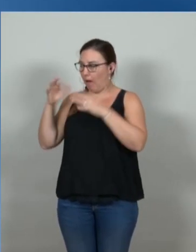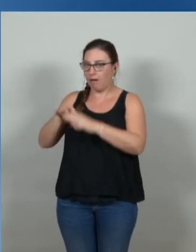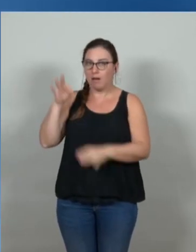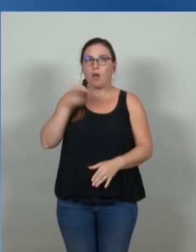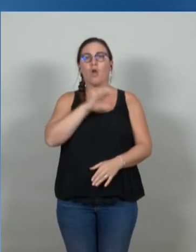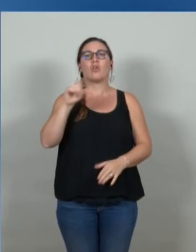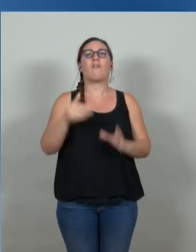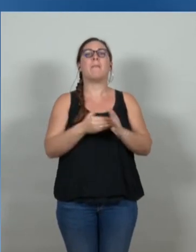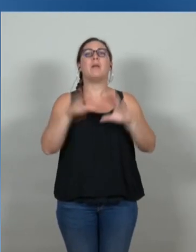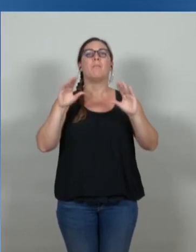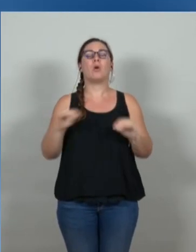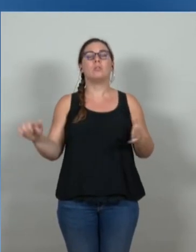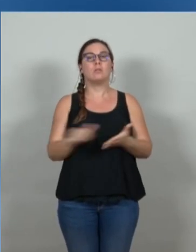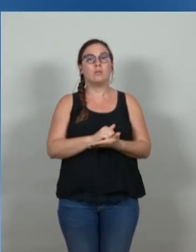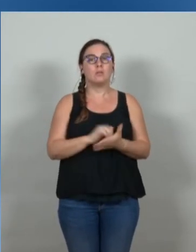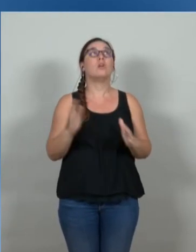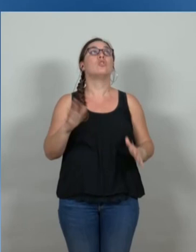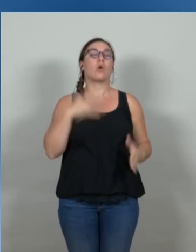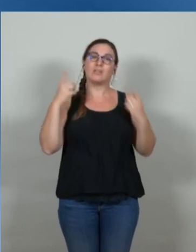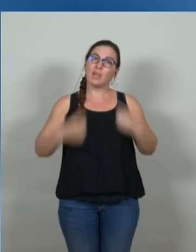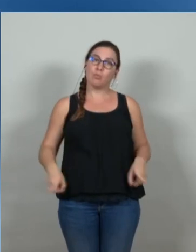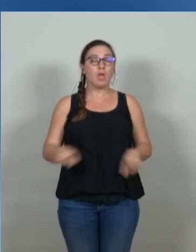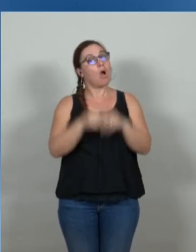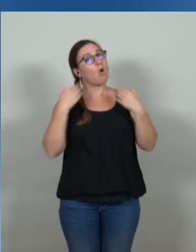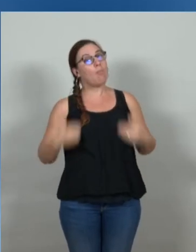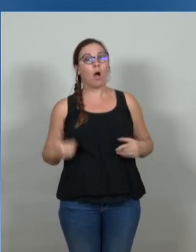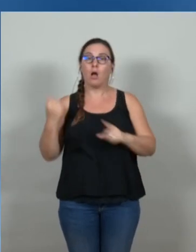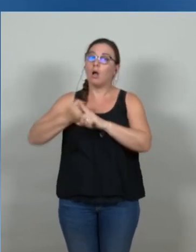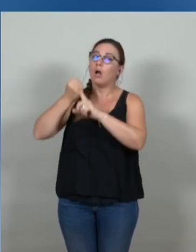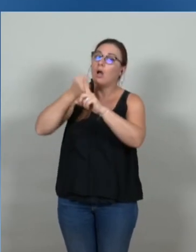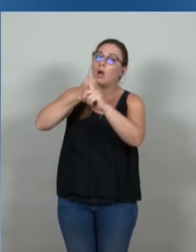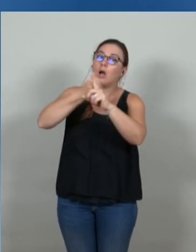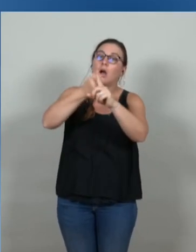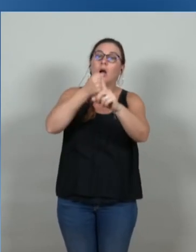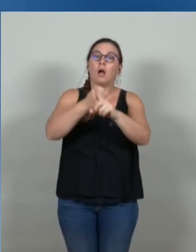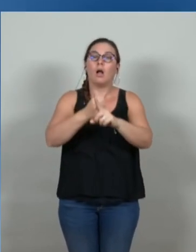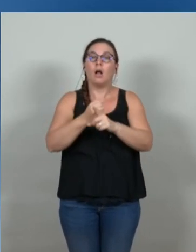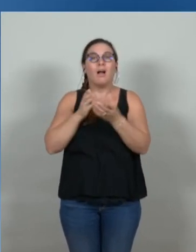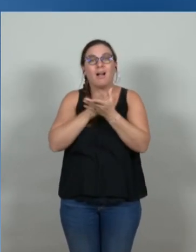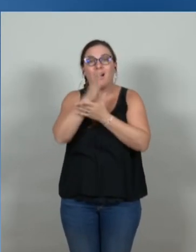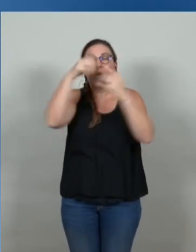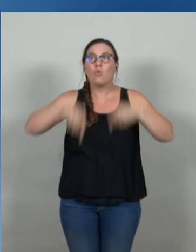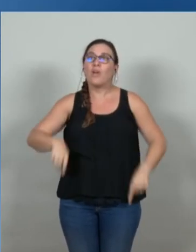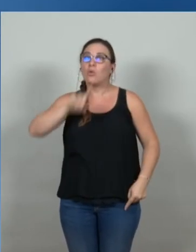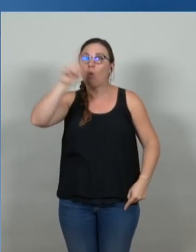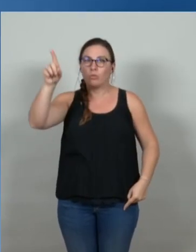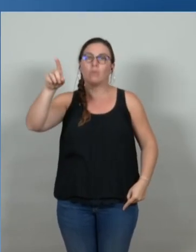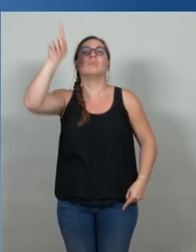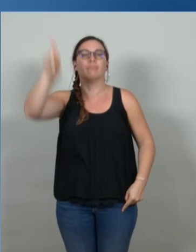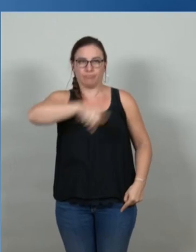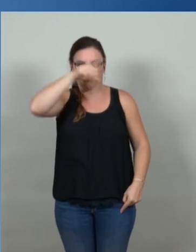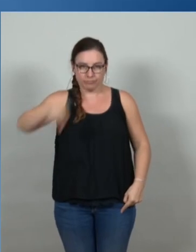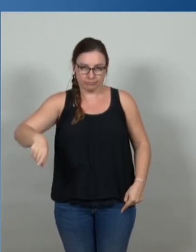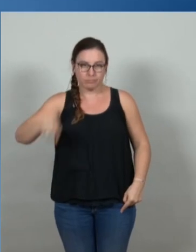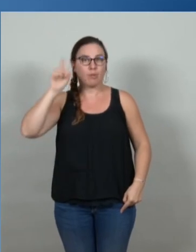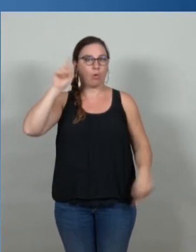120 000 postes heureusement que des députés comme moi se sont battus pour que ce ne soit pas une feuille de route du gouvernement et ça ne l'a pas été puisqu'il y a